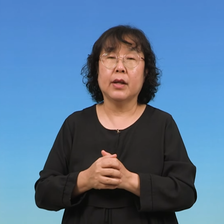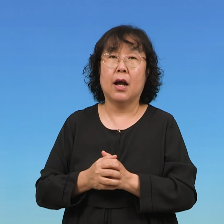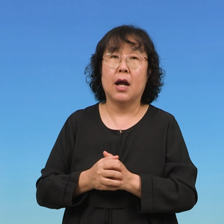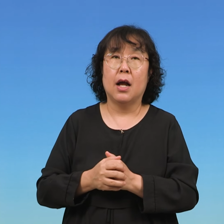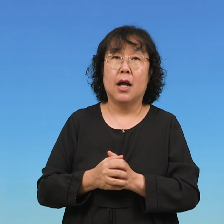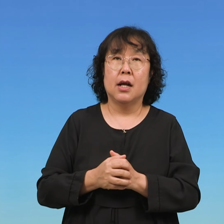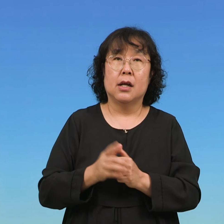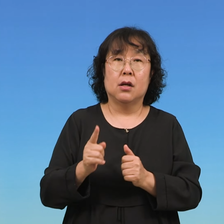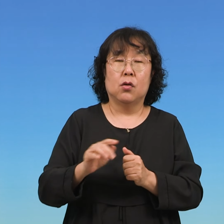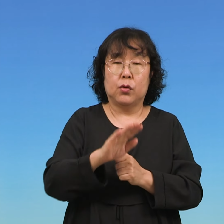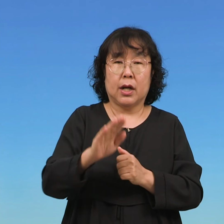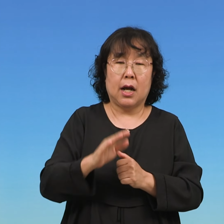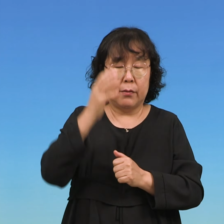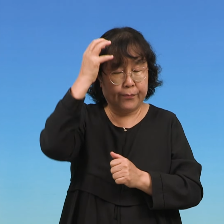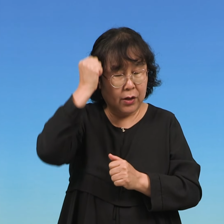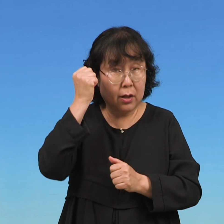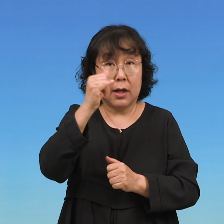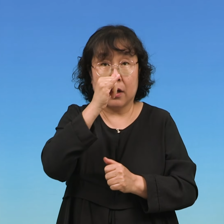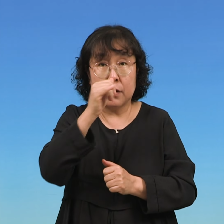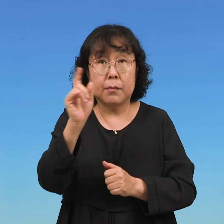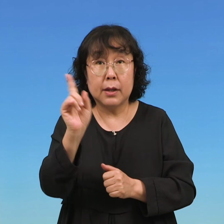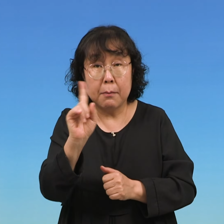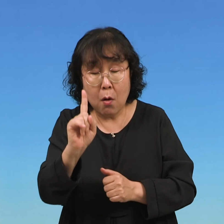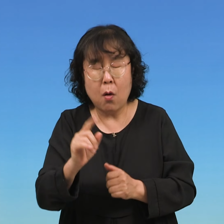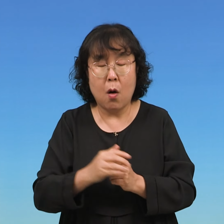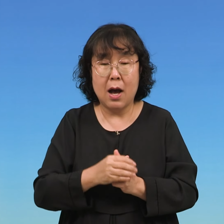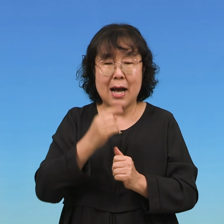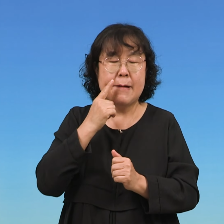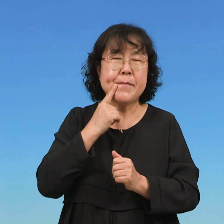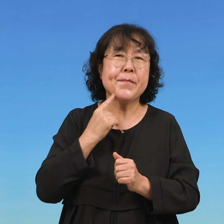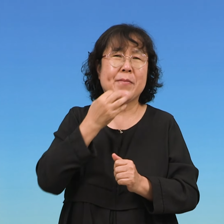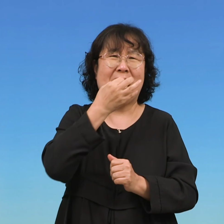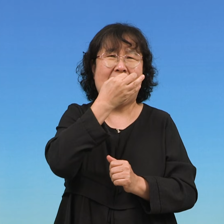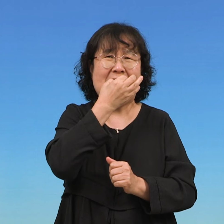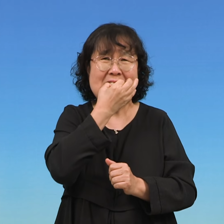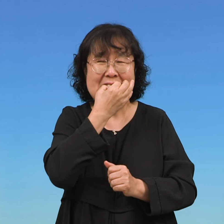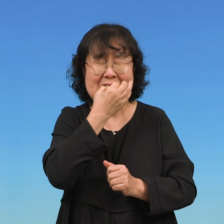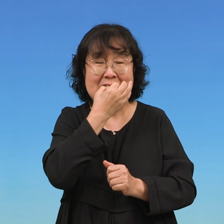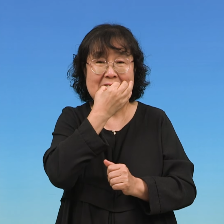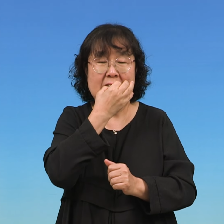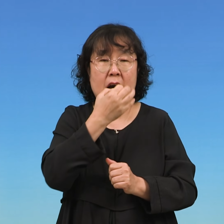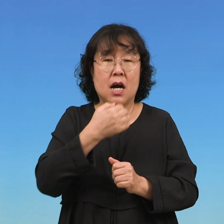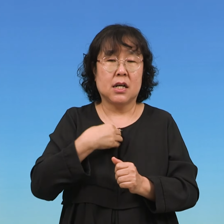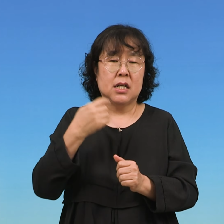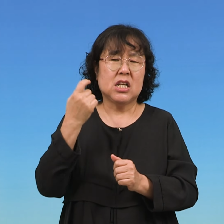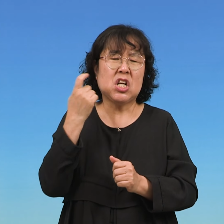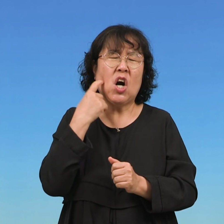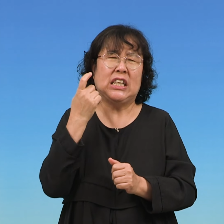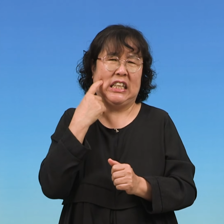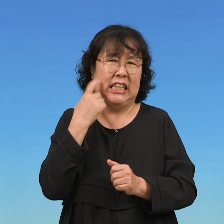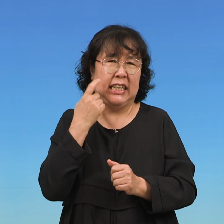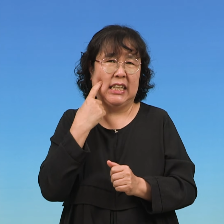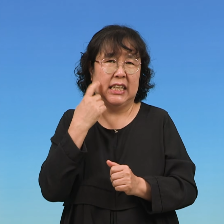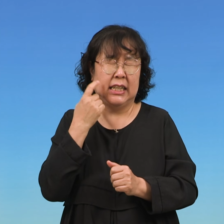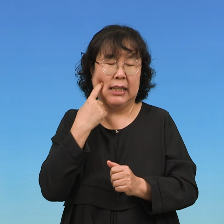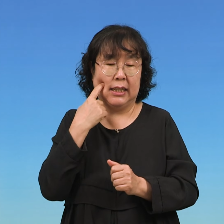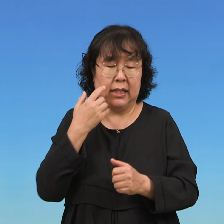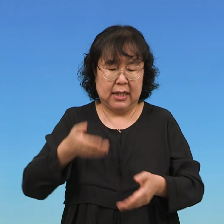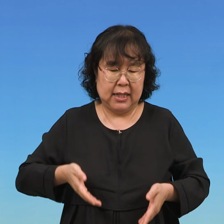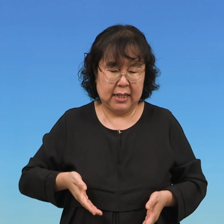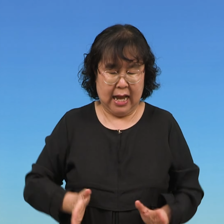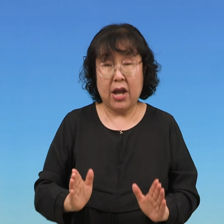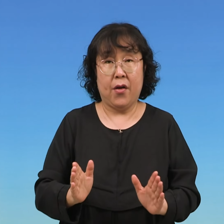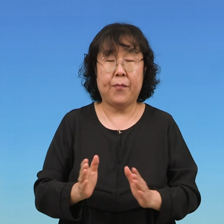탐심은 거짓을 낳는다는 거예요 탐심이라는 아비가 거짓이라는 자식을 낳아요